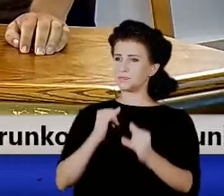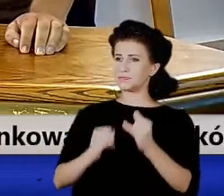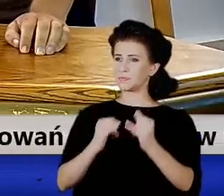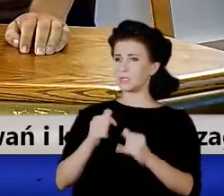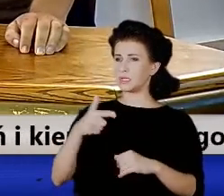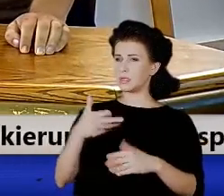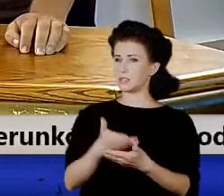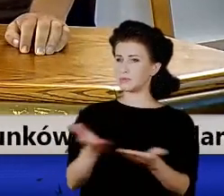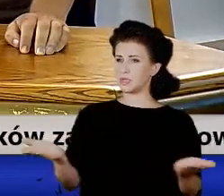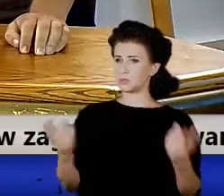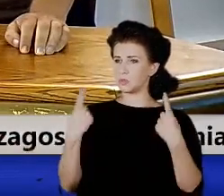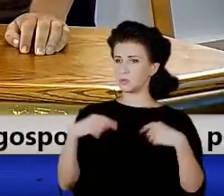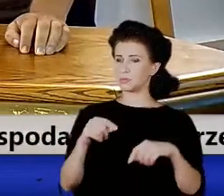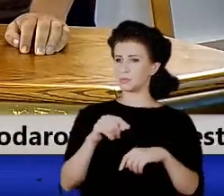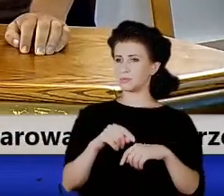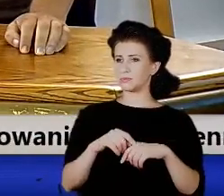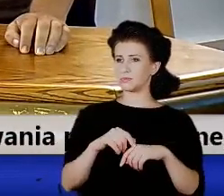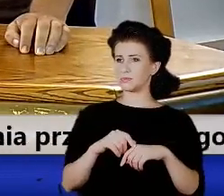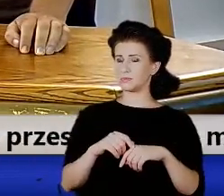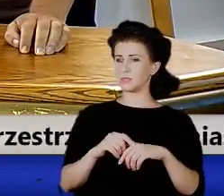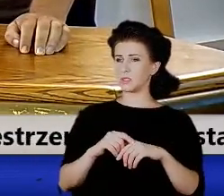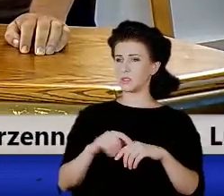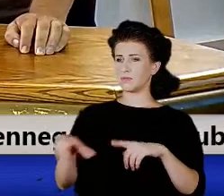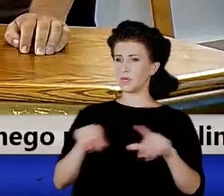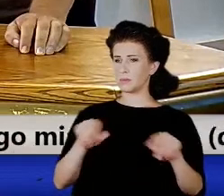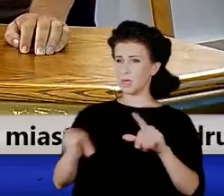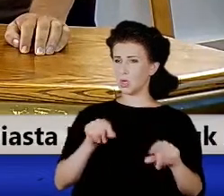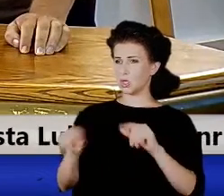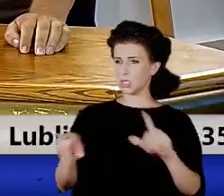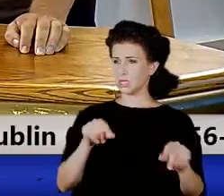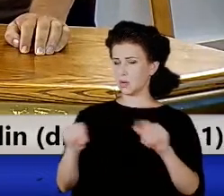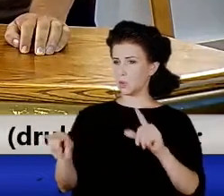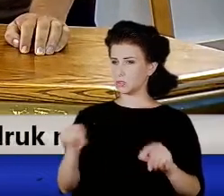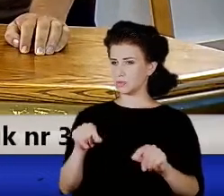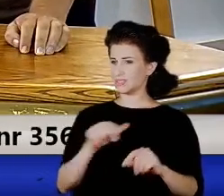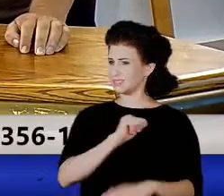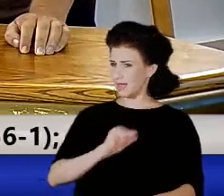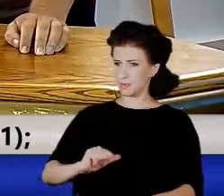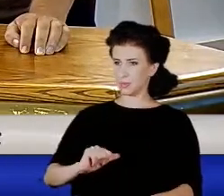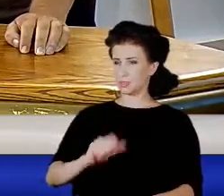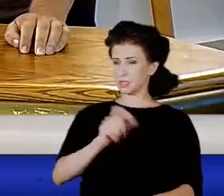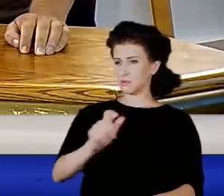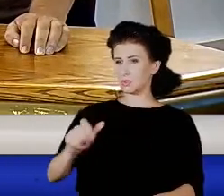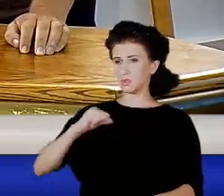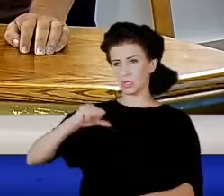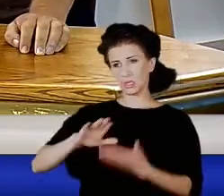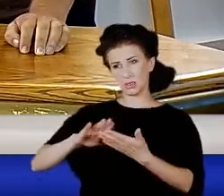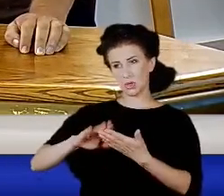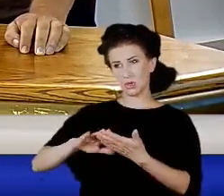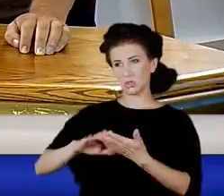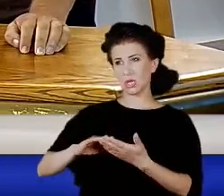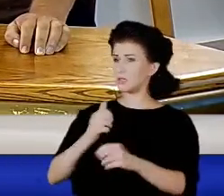kilkoro z państwa zagłosuje samodzielnie i stanie po dobrej stronie, czeka ich naprawdę nagroda. Wy